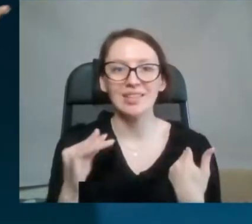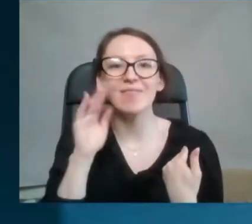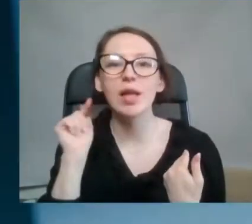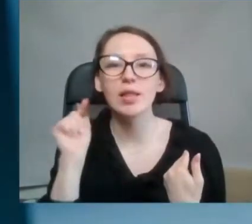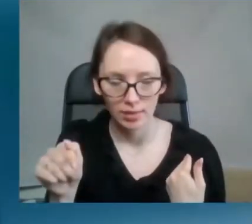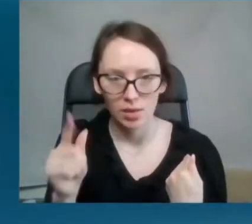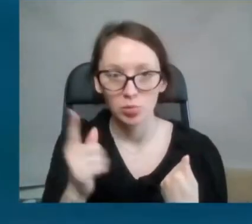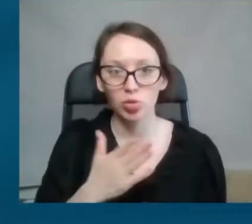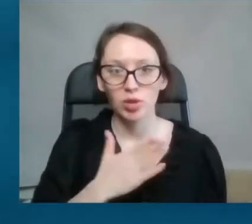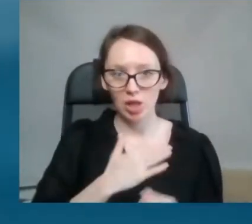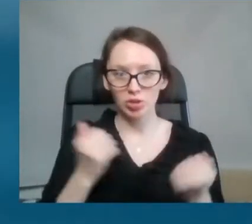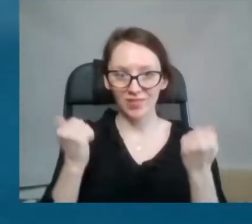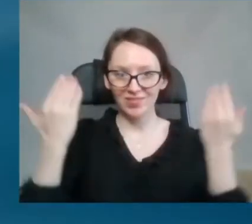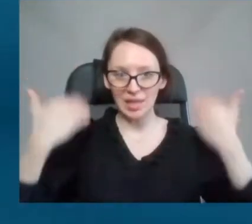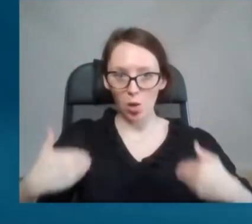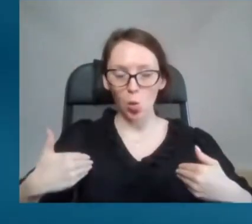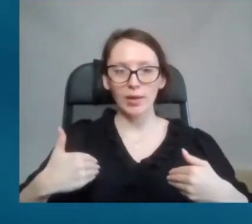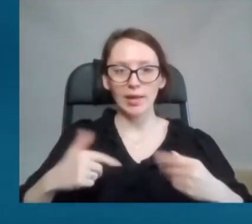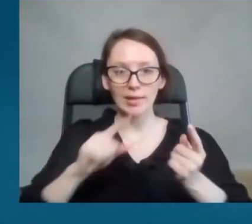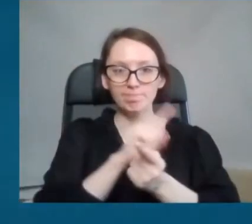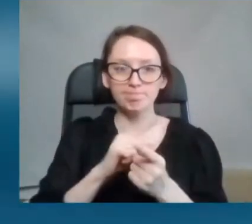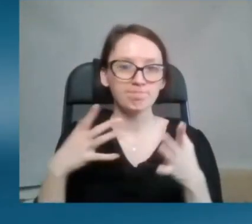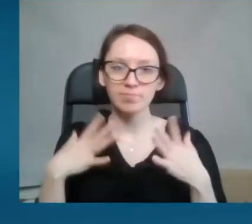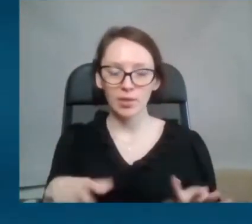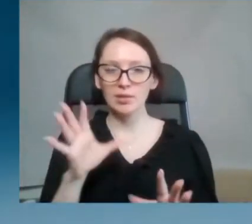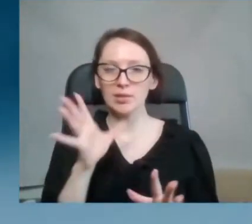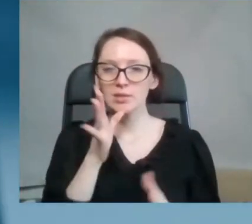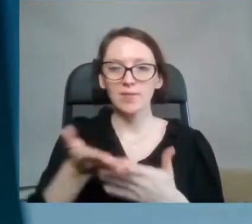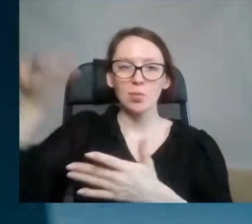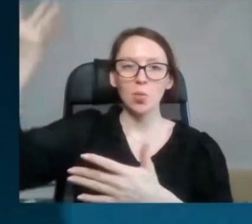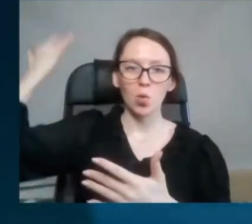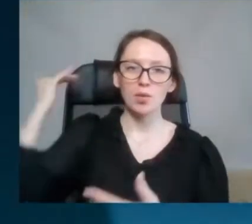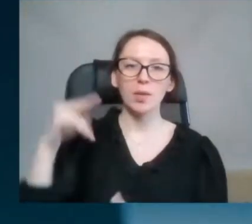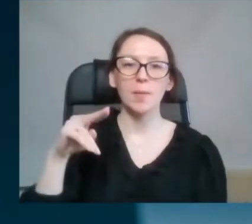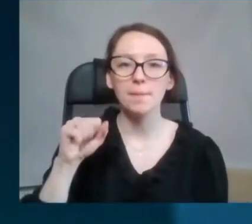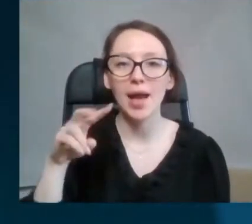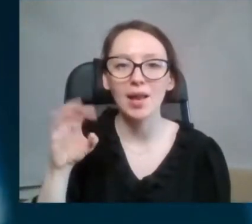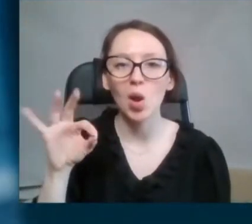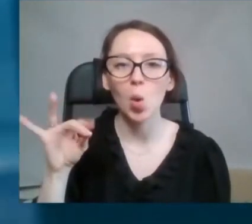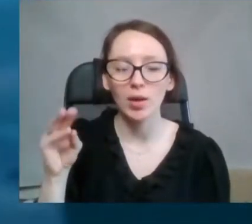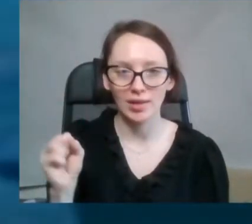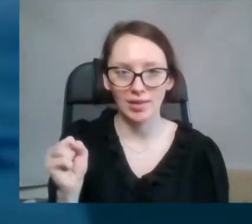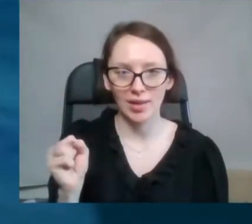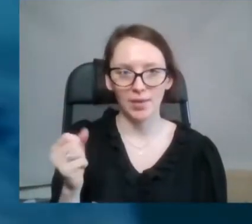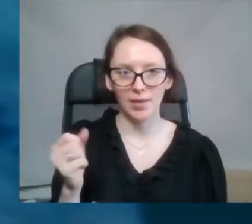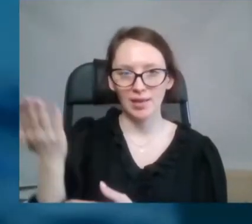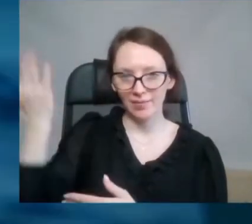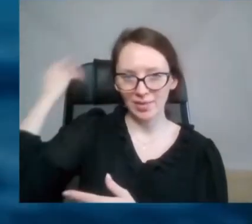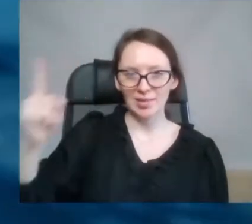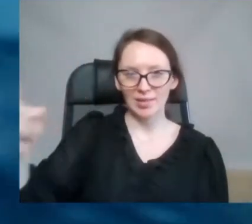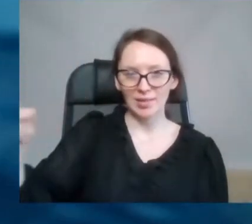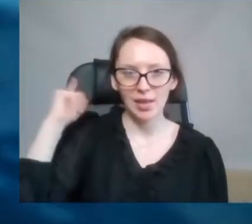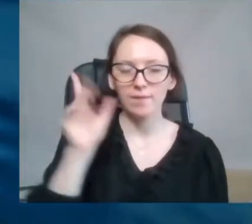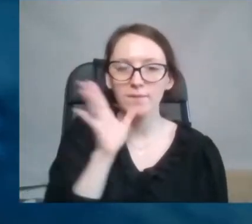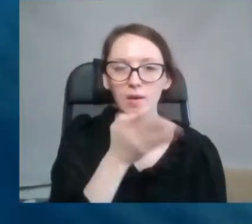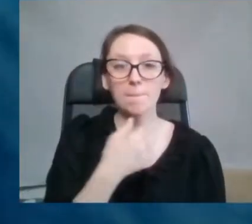наша физиология не менялась со времен палеолита. В это время, в те древние времена, мы привыкли